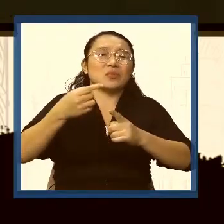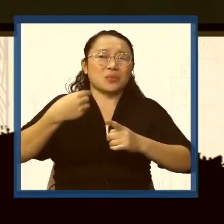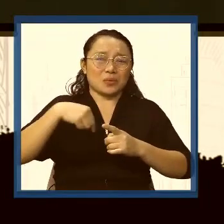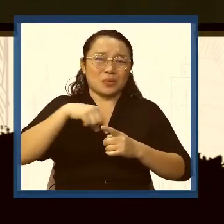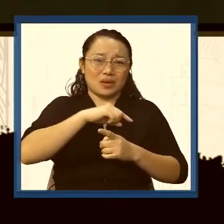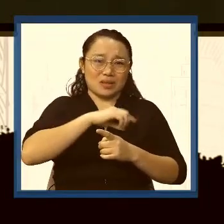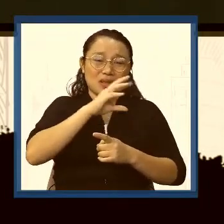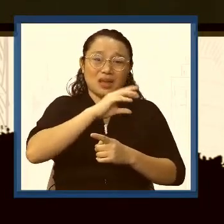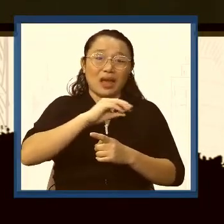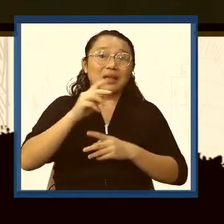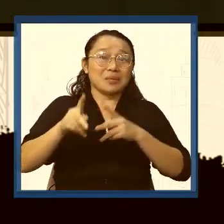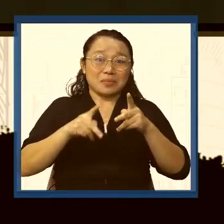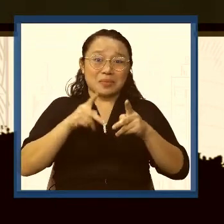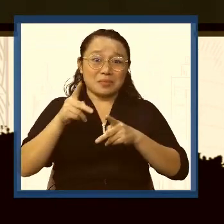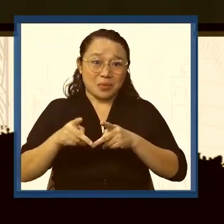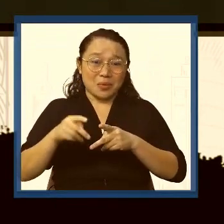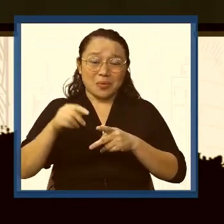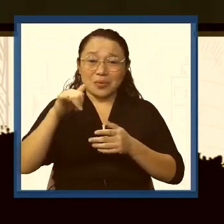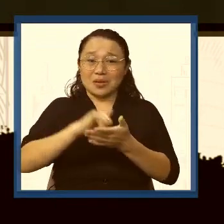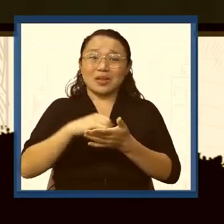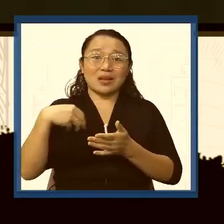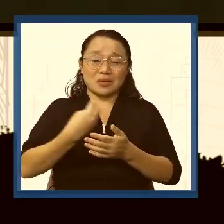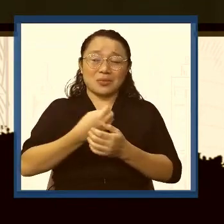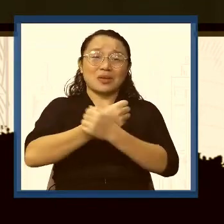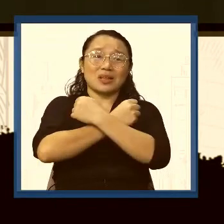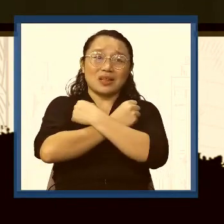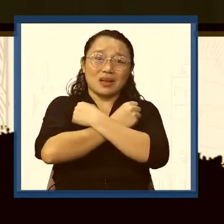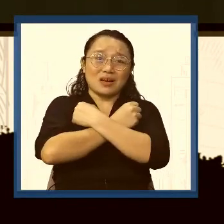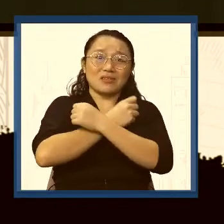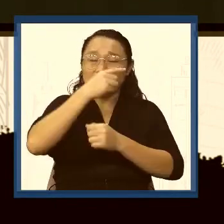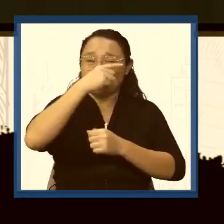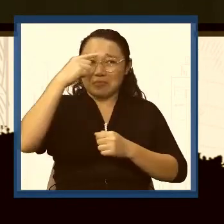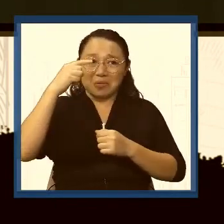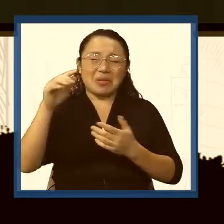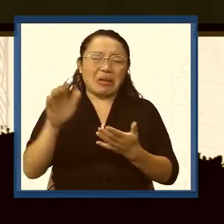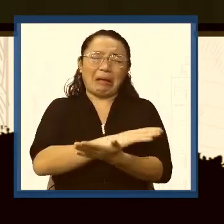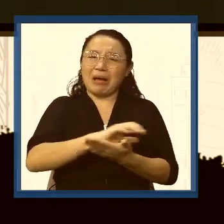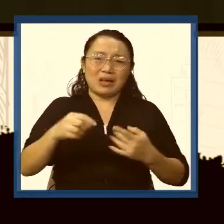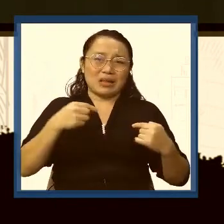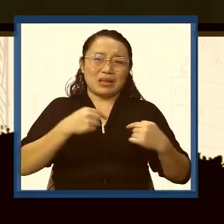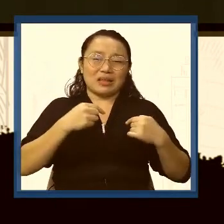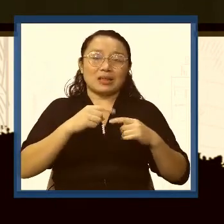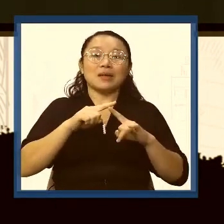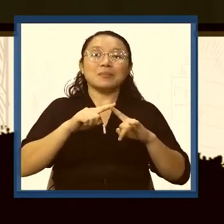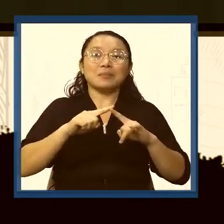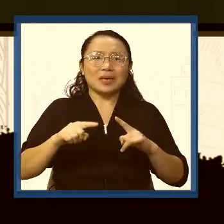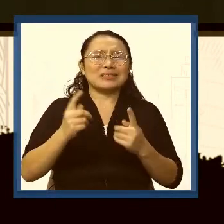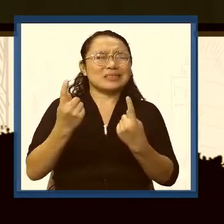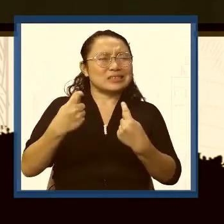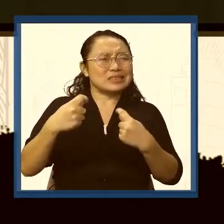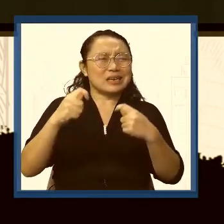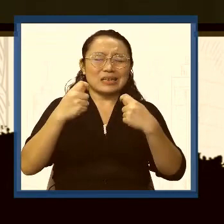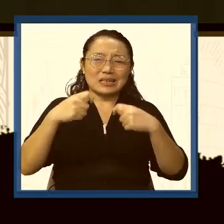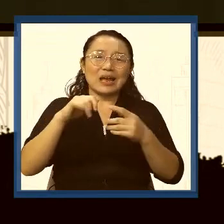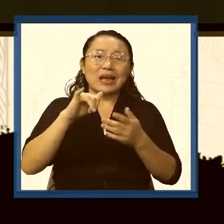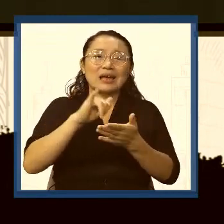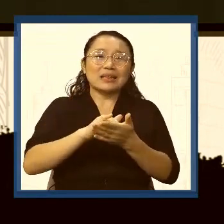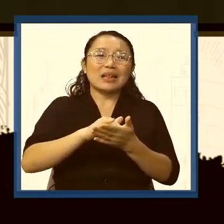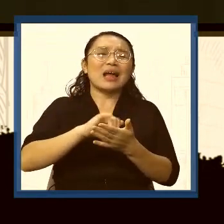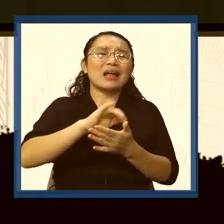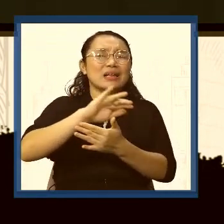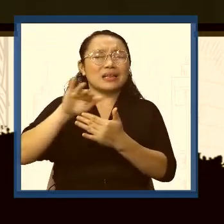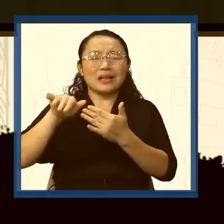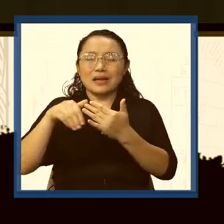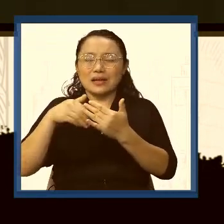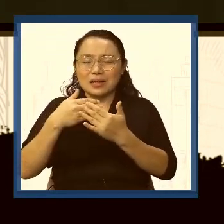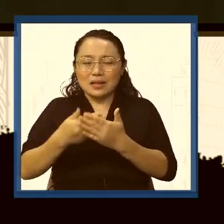tao nga iyang higugma bisan kita dili angayan tungod sa pagapakyas sala apan siya nagatinguha nga kita makapadayag